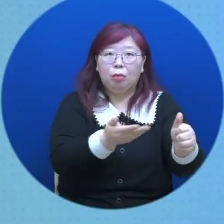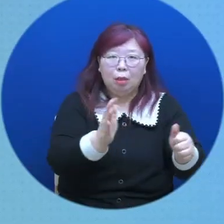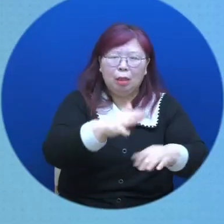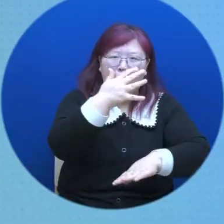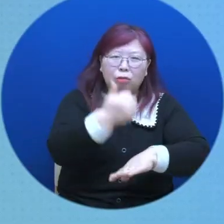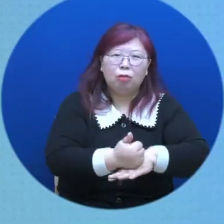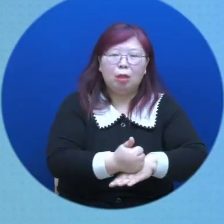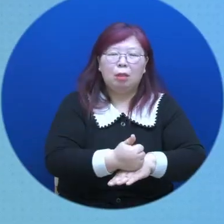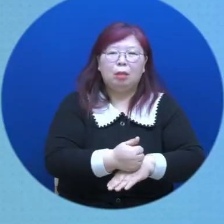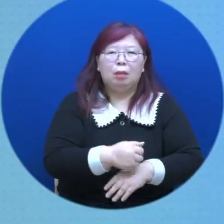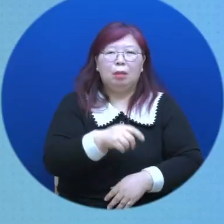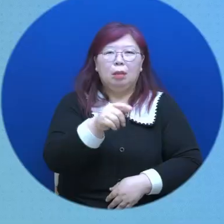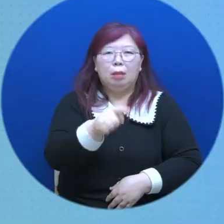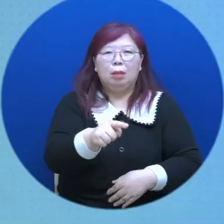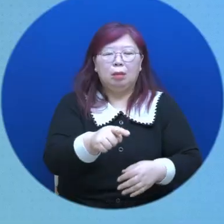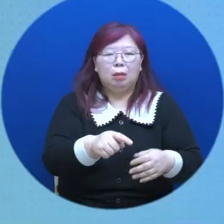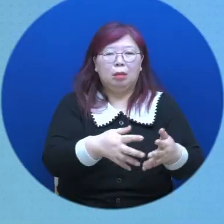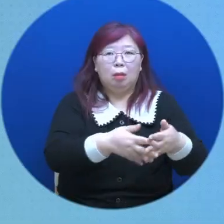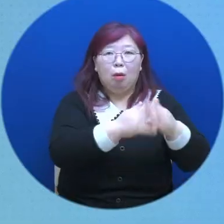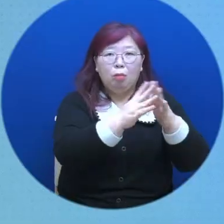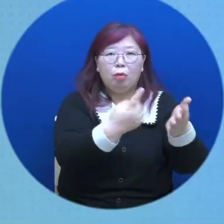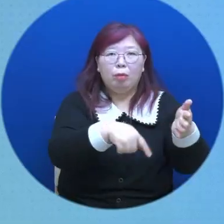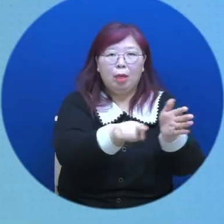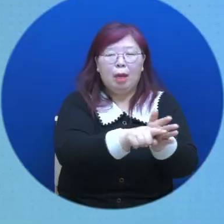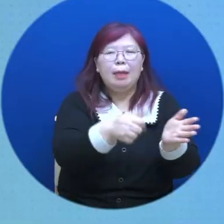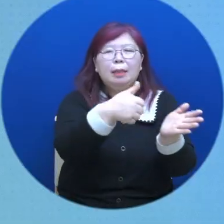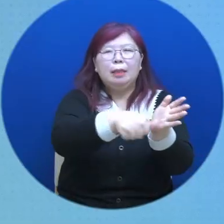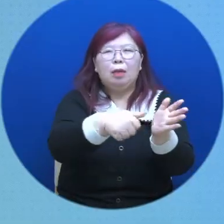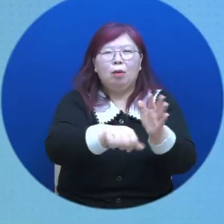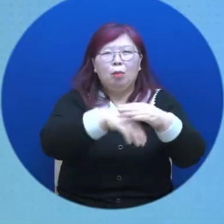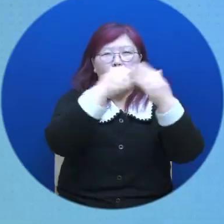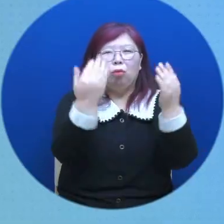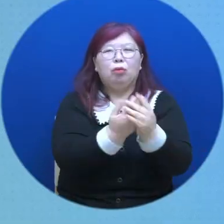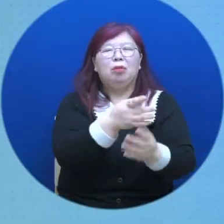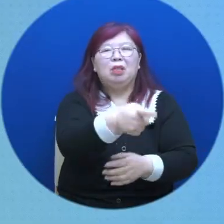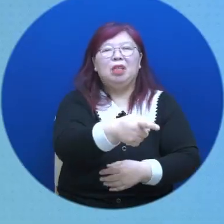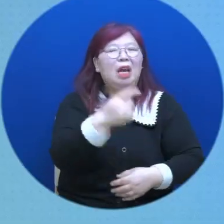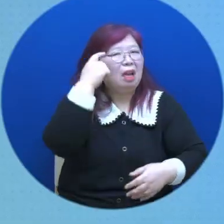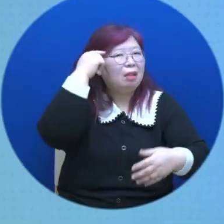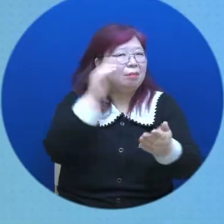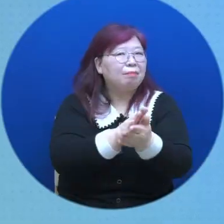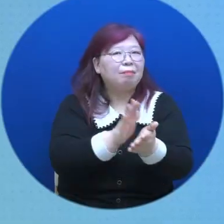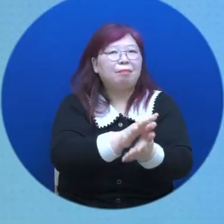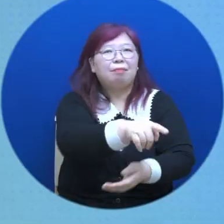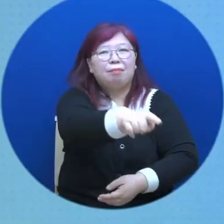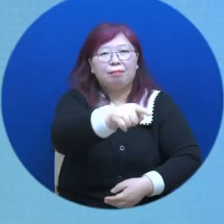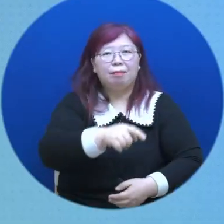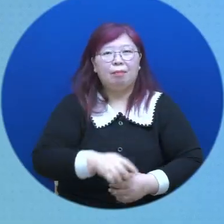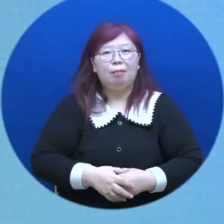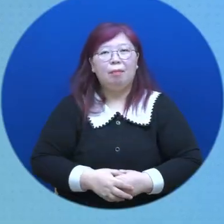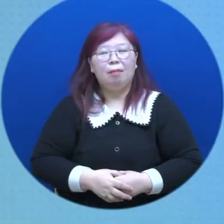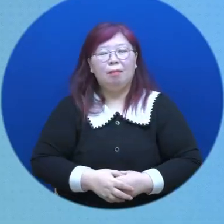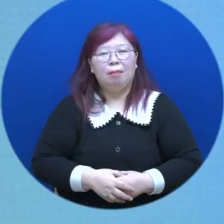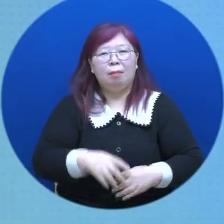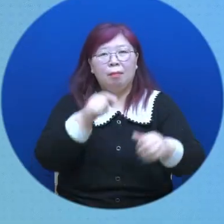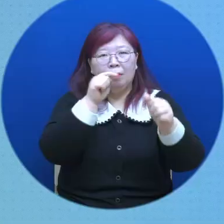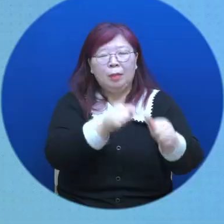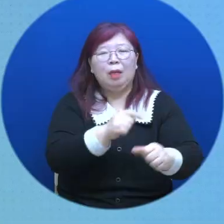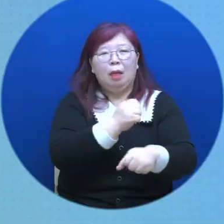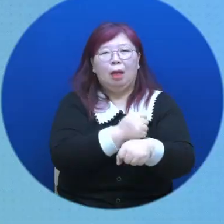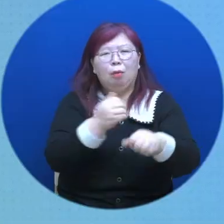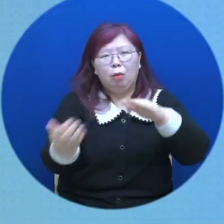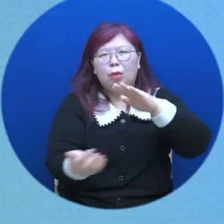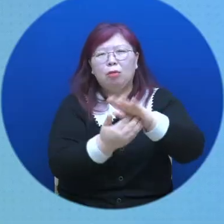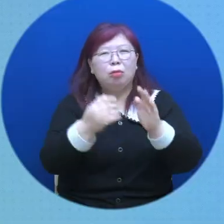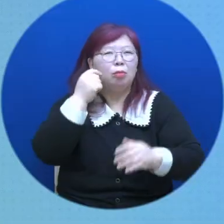해주지 않으면서 동일한 생산량을 요구합니다. 이루지 못하게 될 때 수없이 많은 매질을